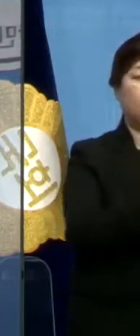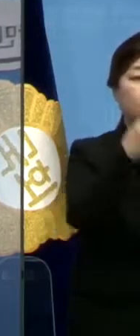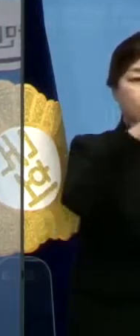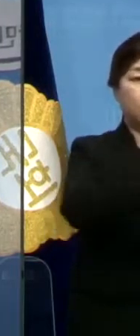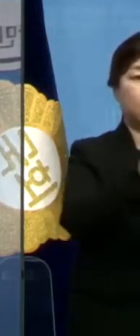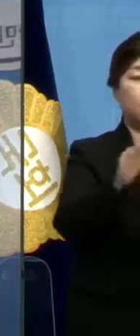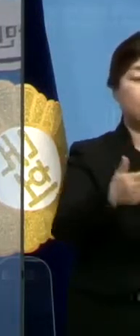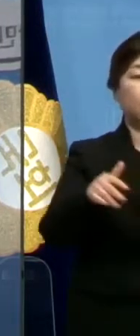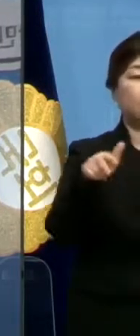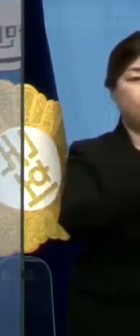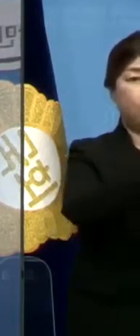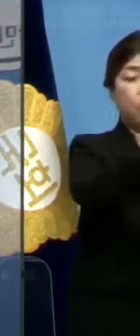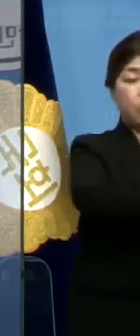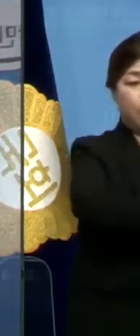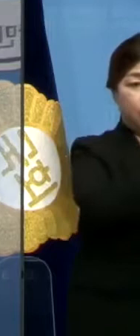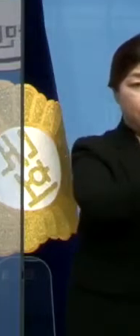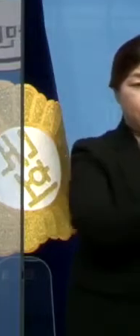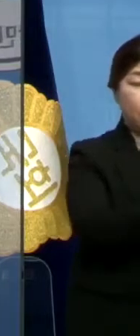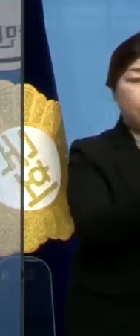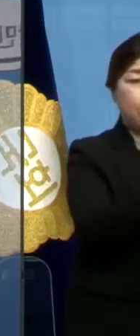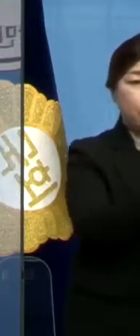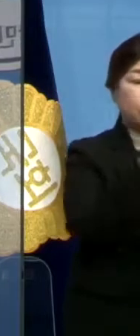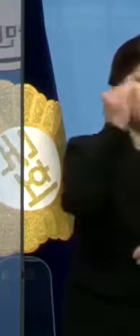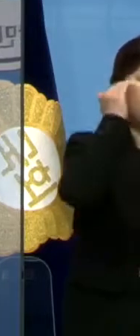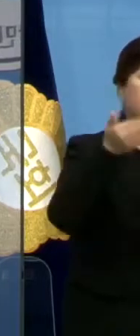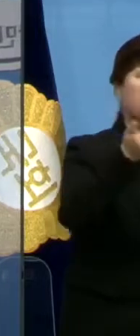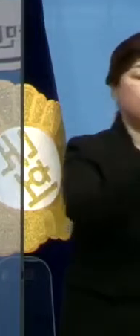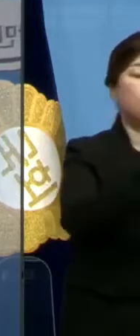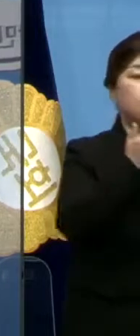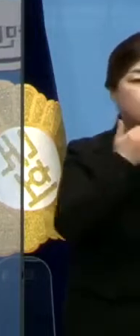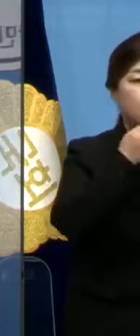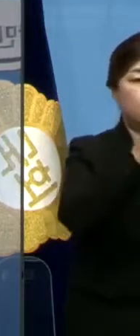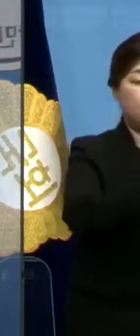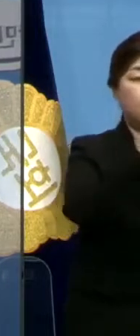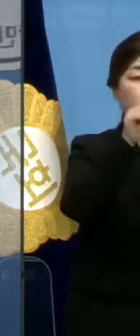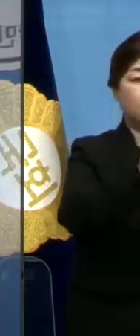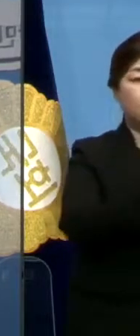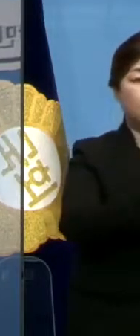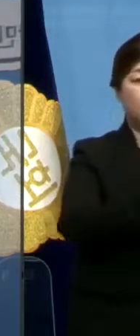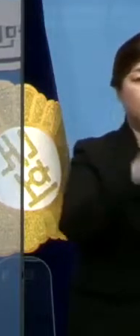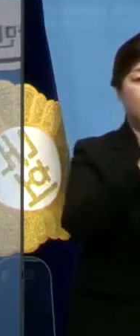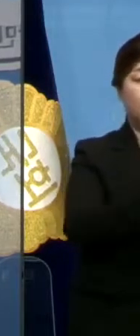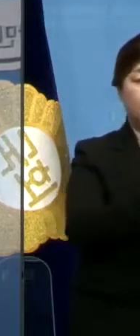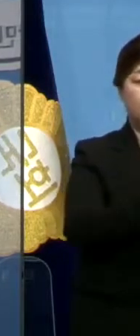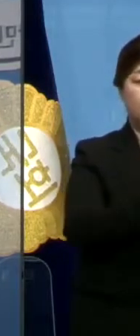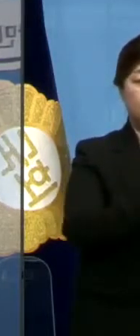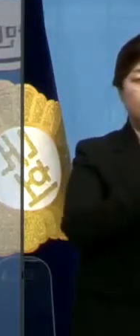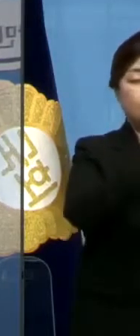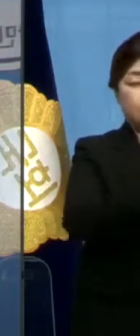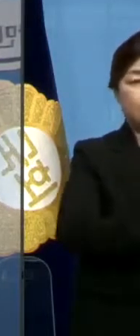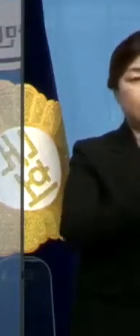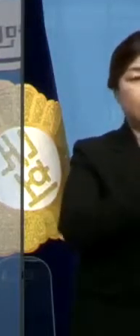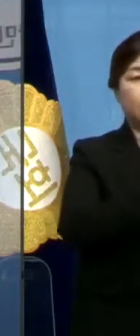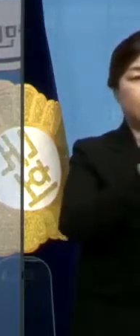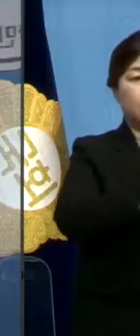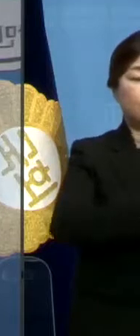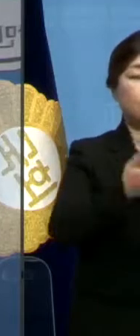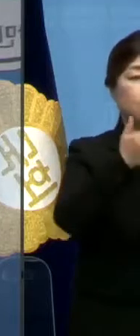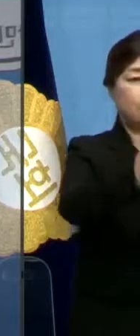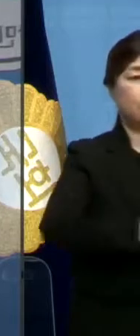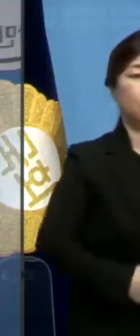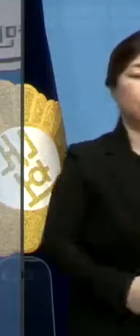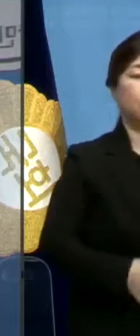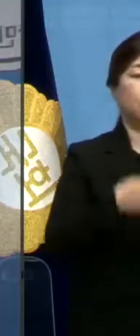보장된 종교의 자유의 본질을 침해하지 않는 합리적인 방역 지침 마련을 촉구합니다.